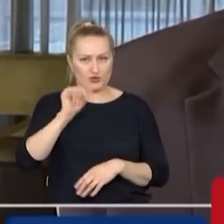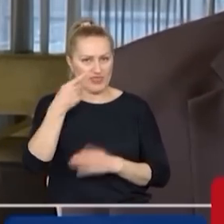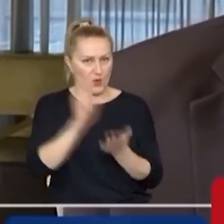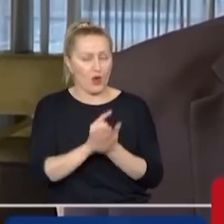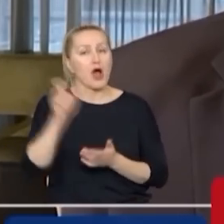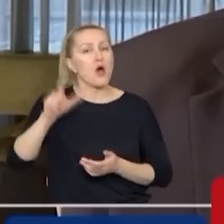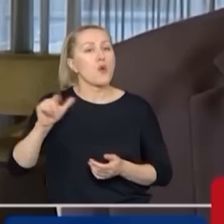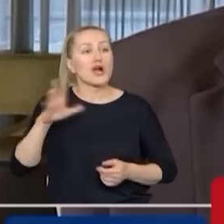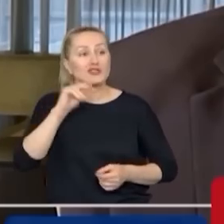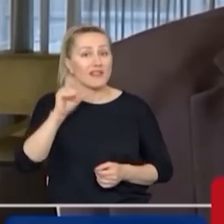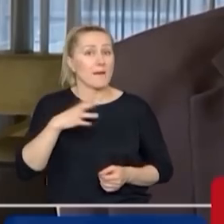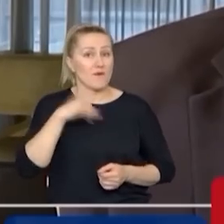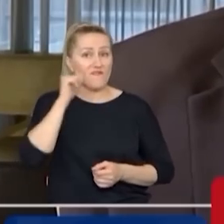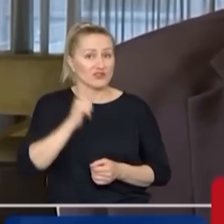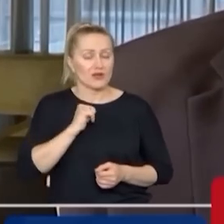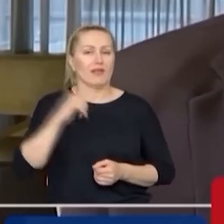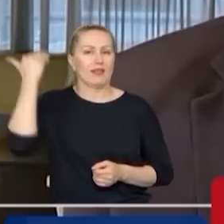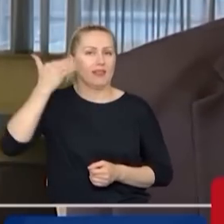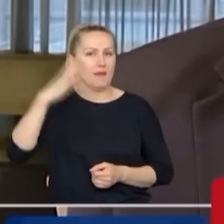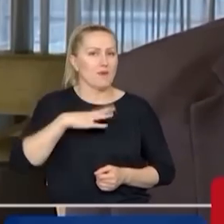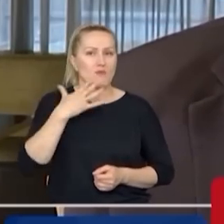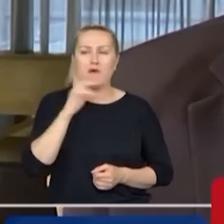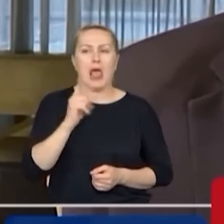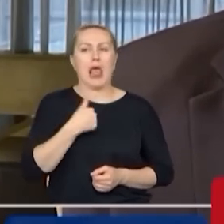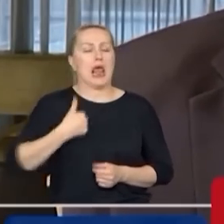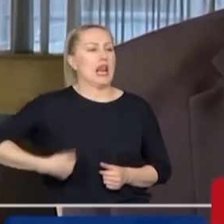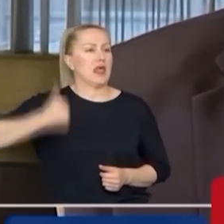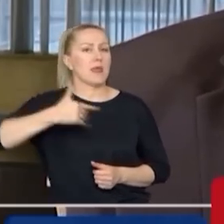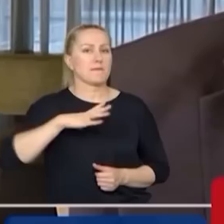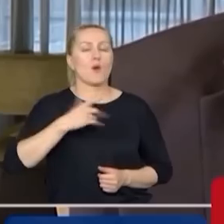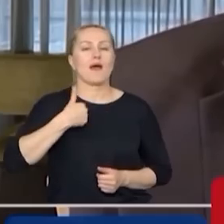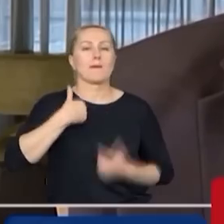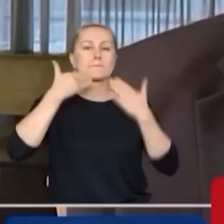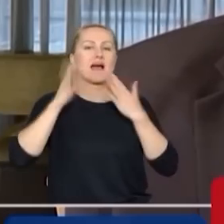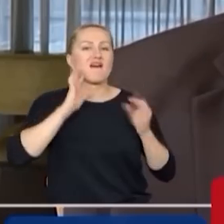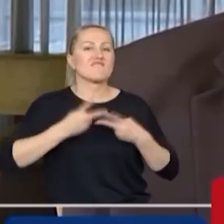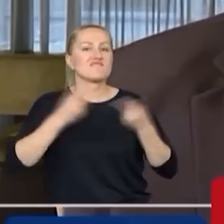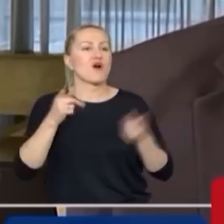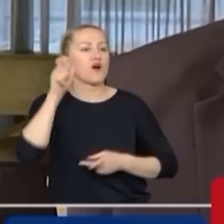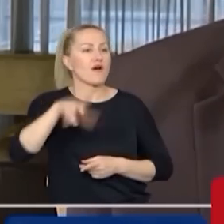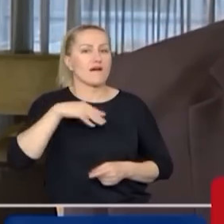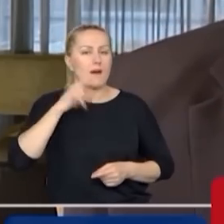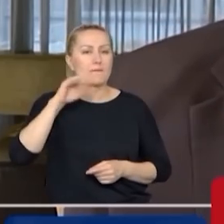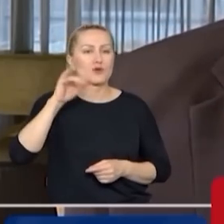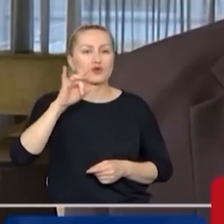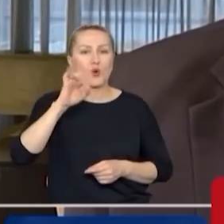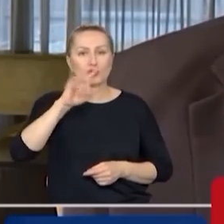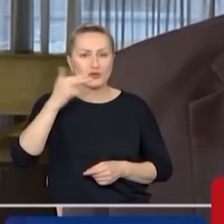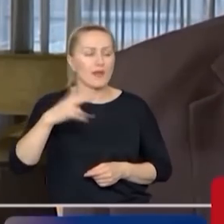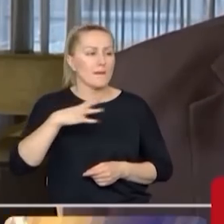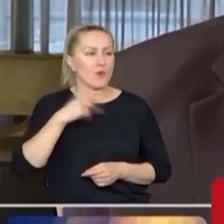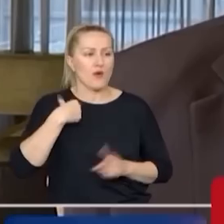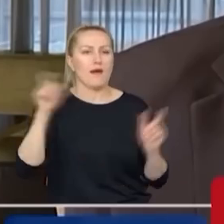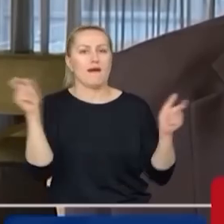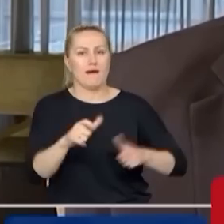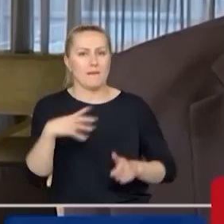wczoraj twierdzi w swoim stand-upie, że nie, to ja byłem liderem, to dzięki mojej komunikacji z Prigożynem udało się mnie powstrzymać Prigożyna i